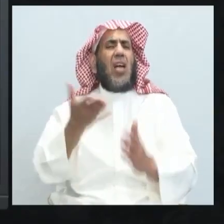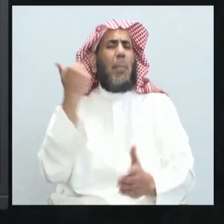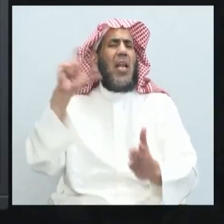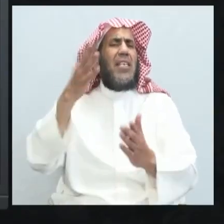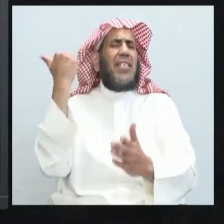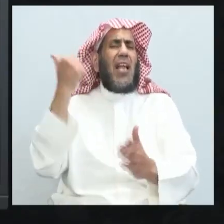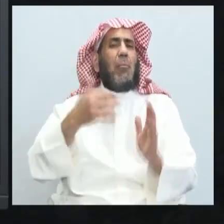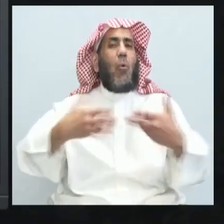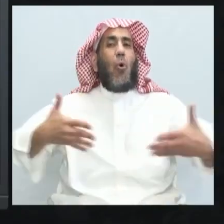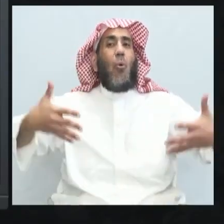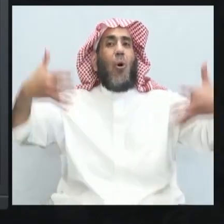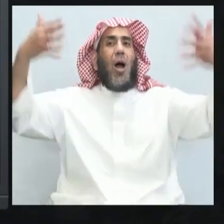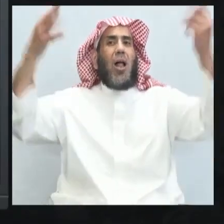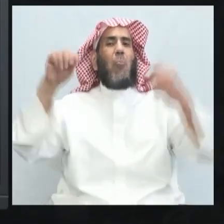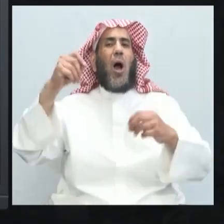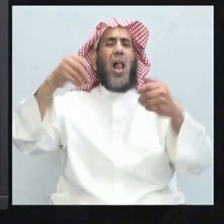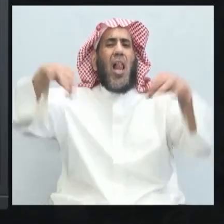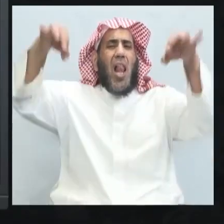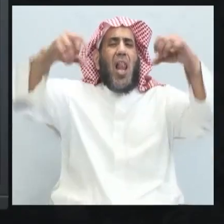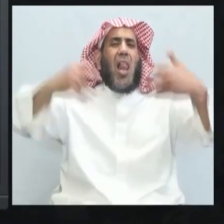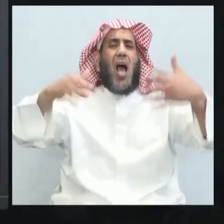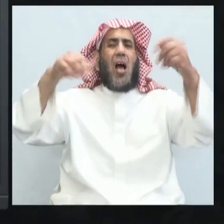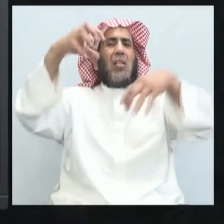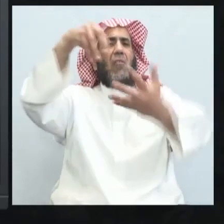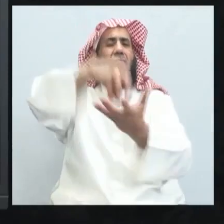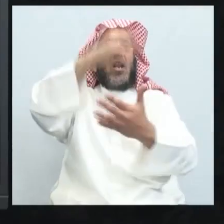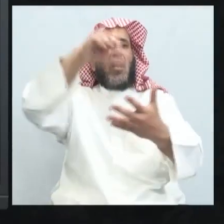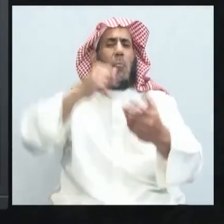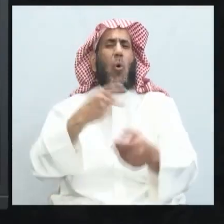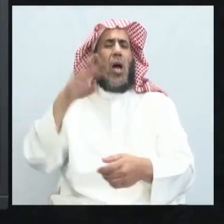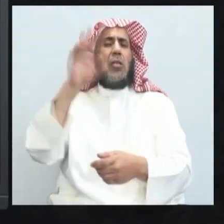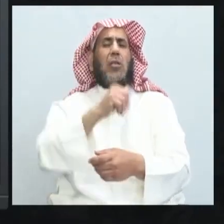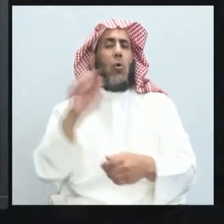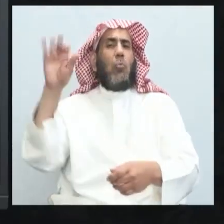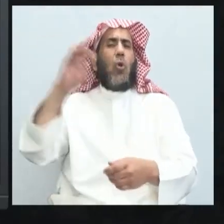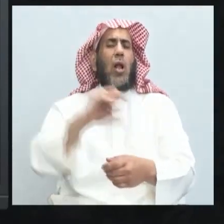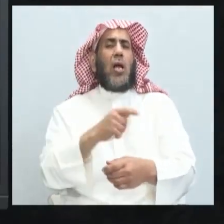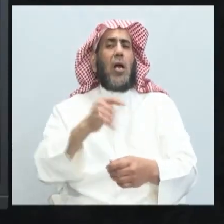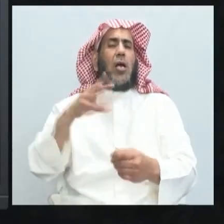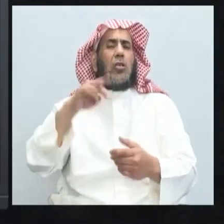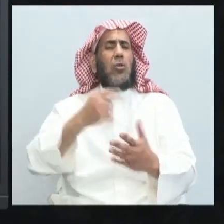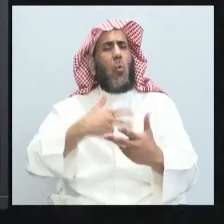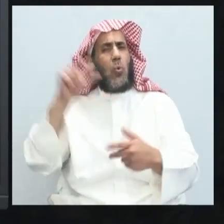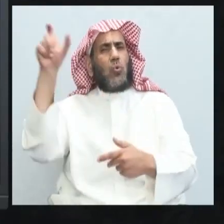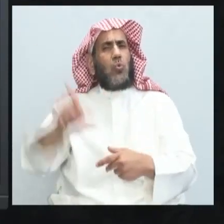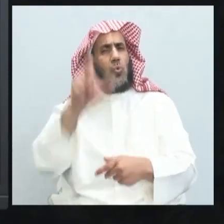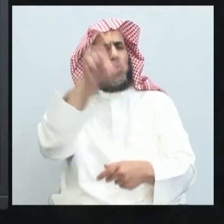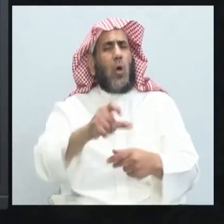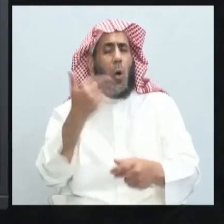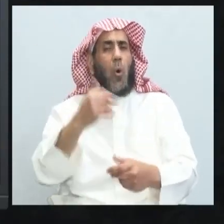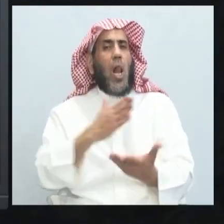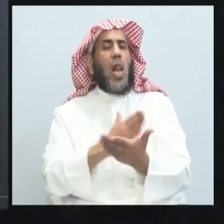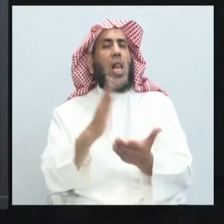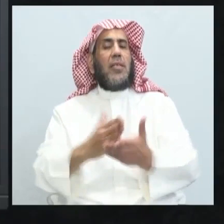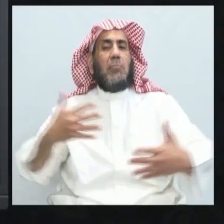ايضا نماذج من معلقات مر القيس وطرفه وعنتر بي شداد ثم تحدثنا ايضا عن عن ذاك الادب هنا قسم